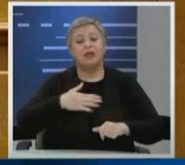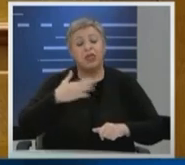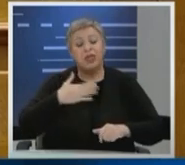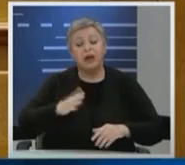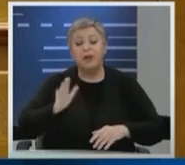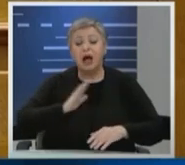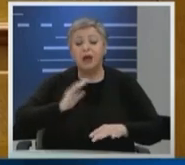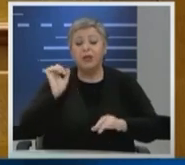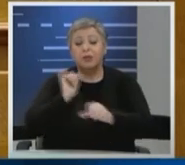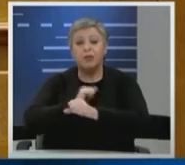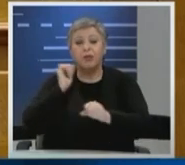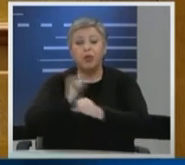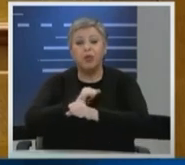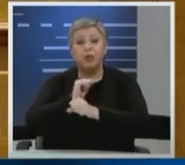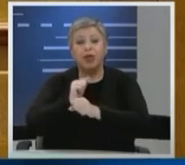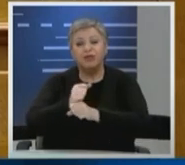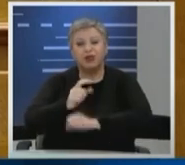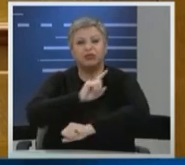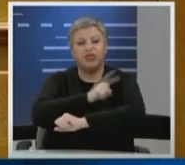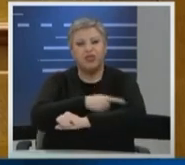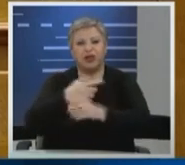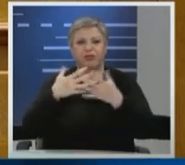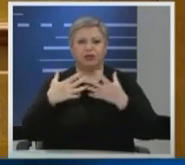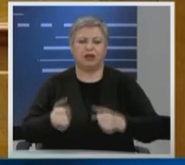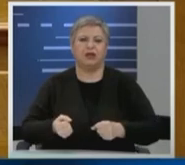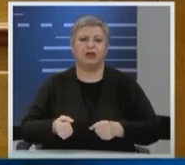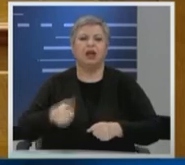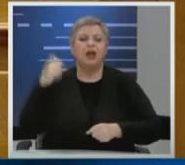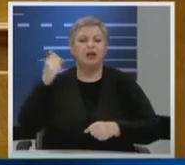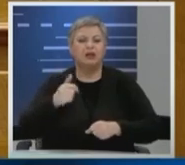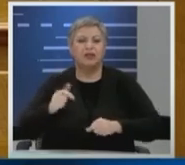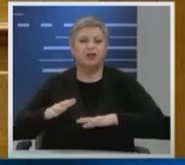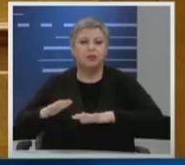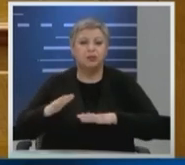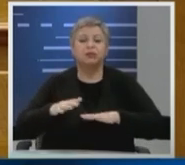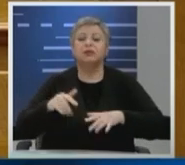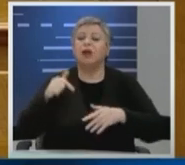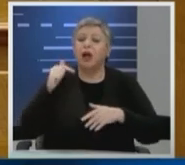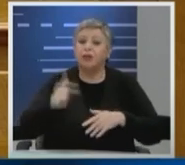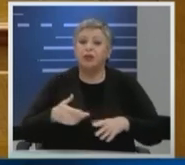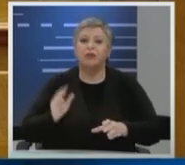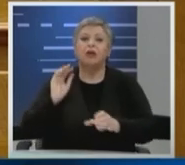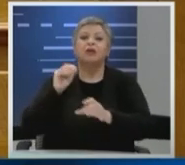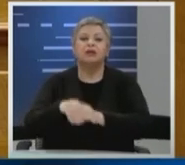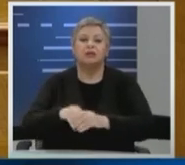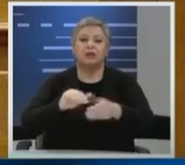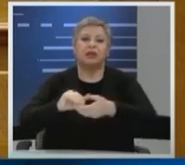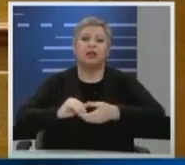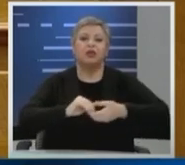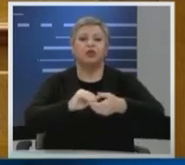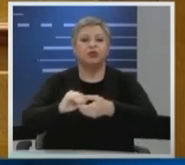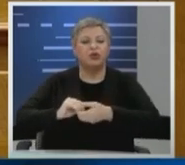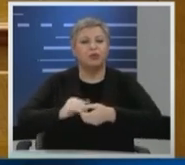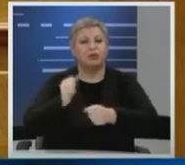εργατικό λαϊκό κίνημα, το οποίο θα πατά πάνω στα εργατικά σωματεία και συνδικάτα, θα πατά πάνω στους